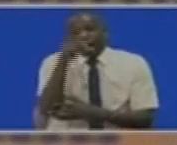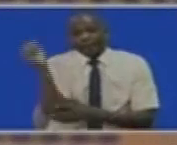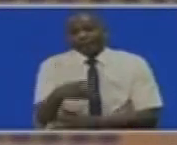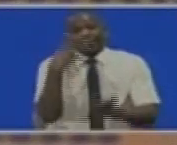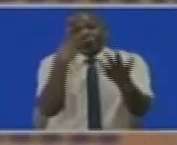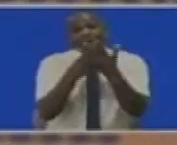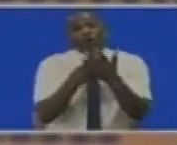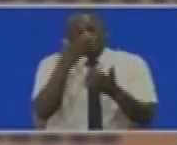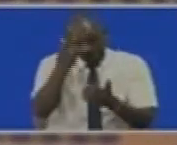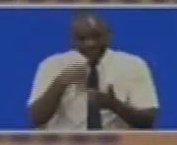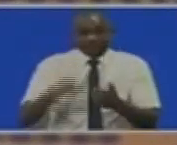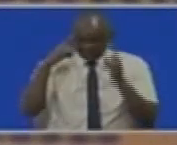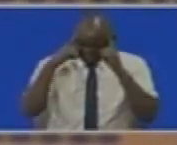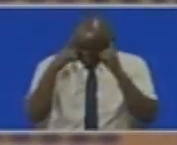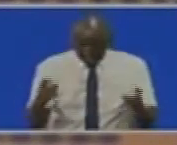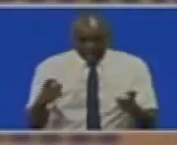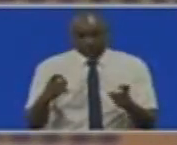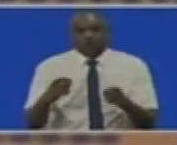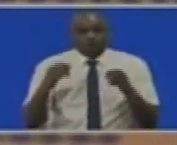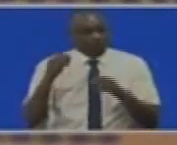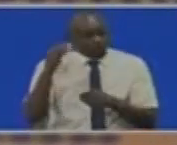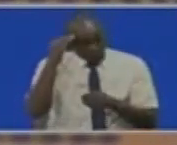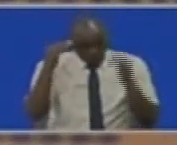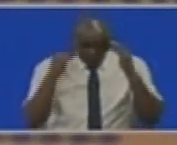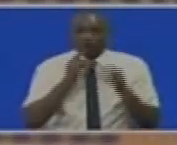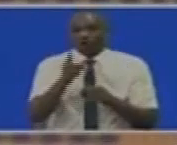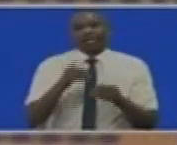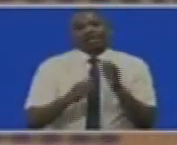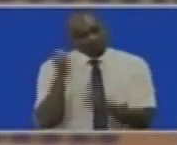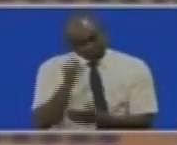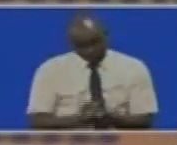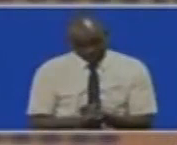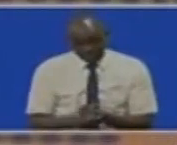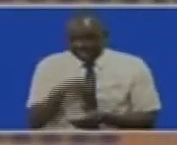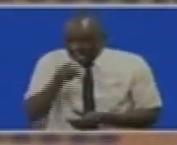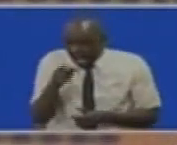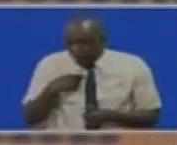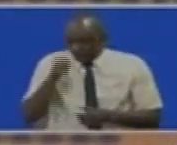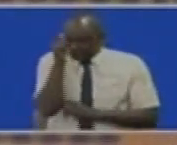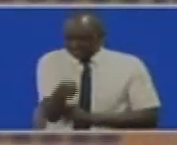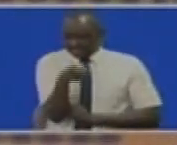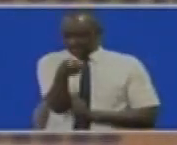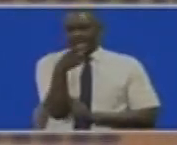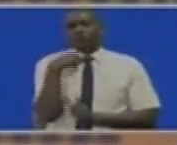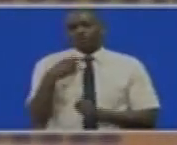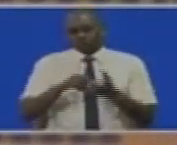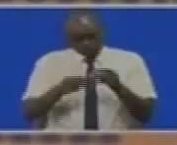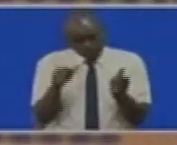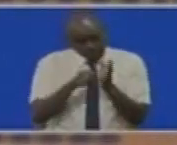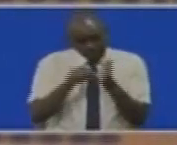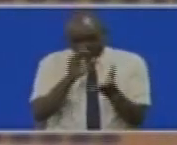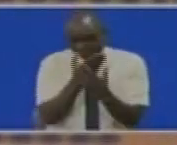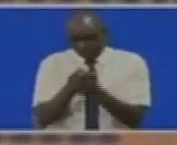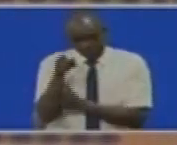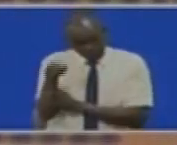mmoja kwa kukaidi agizo la mahakama. Jaji Helen Wasilwa wa mahakama ya kutatua mizozo baina ya wafanyikazi na waajiri